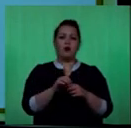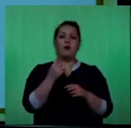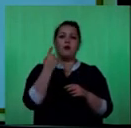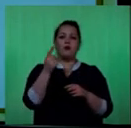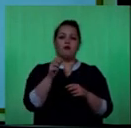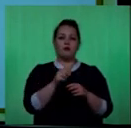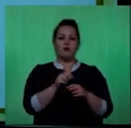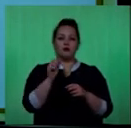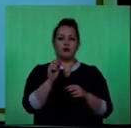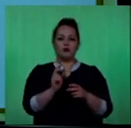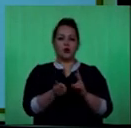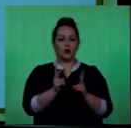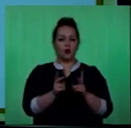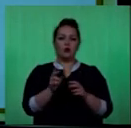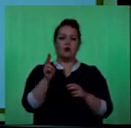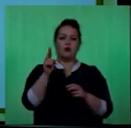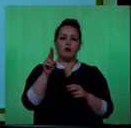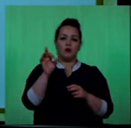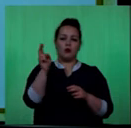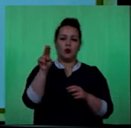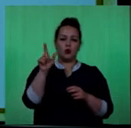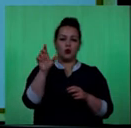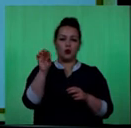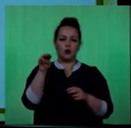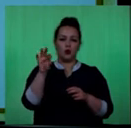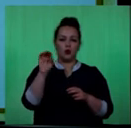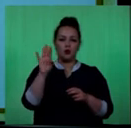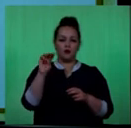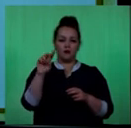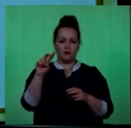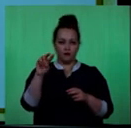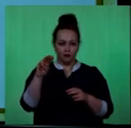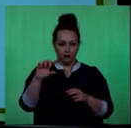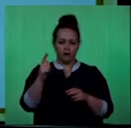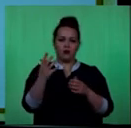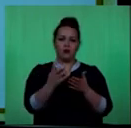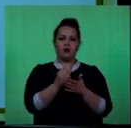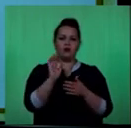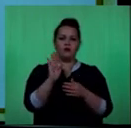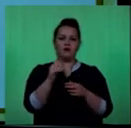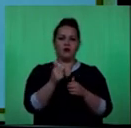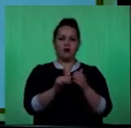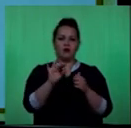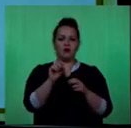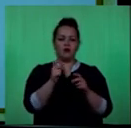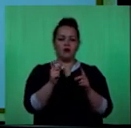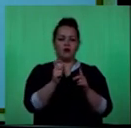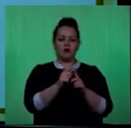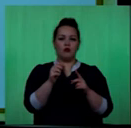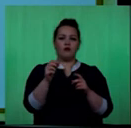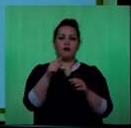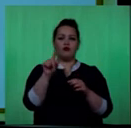готовить подготовить перри подготовить найдете в каждом из слов приставку